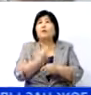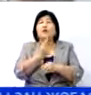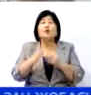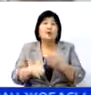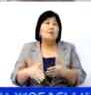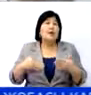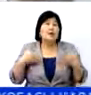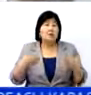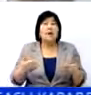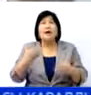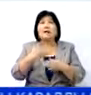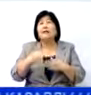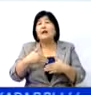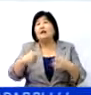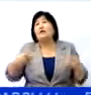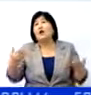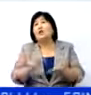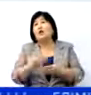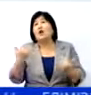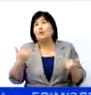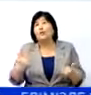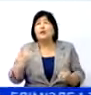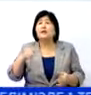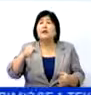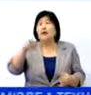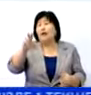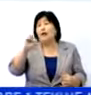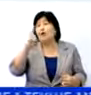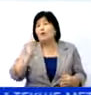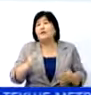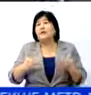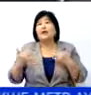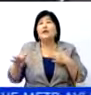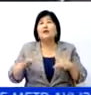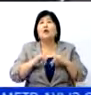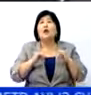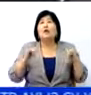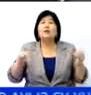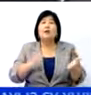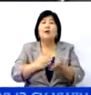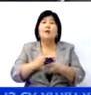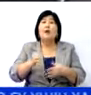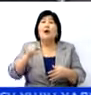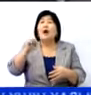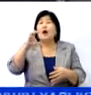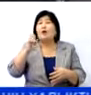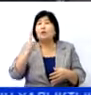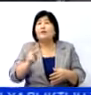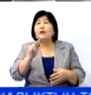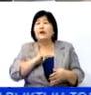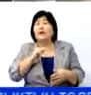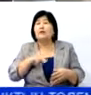көмек берілді. Саладағы жаңалықтың бірі, биыл әлеуметтік оңалтудың шараларын оңтайландыруға бағытталған әлеуметтік қызметтер